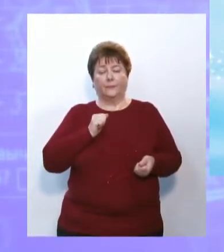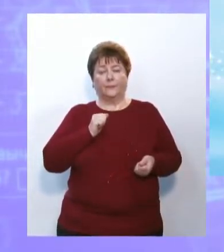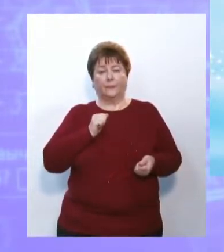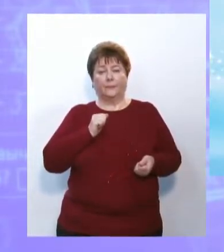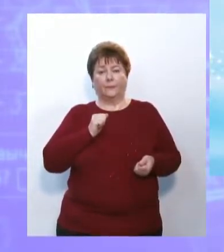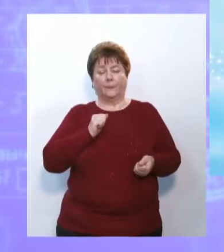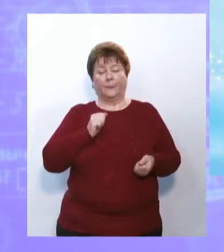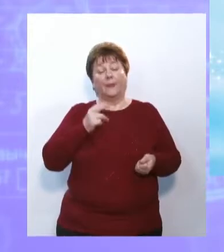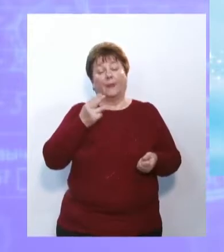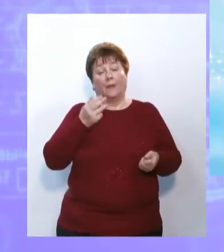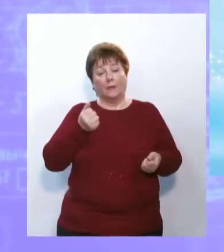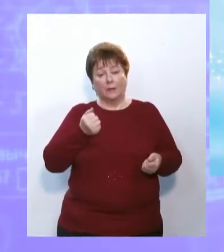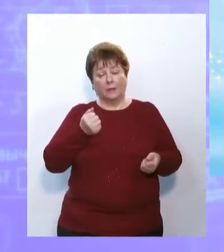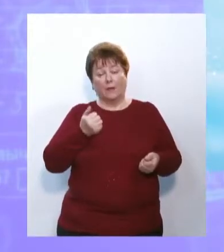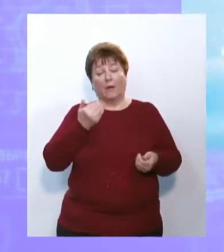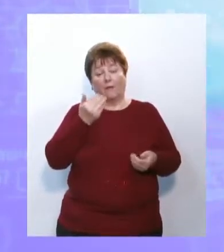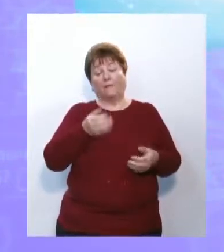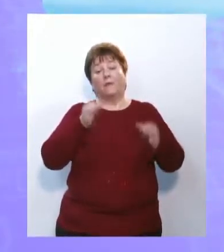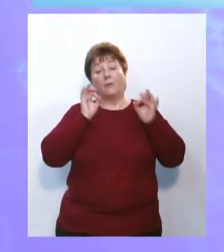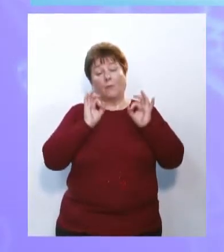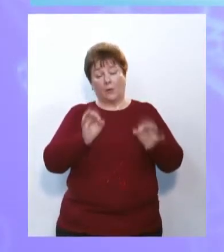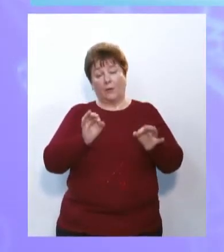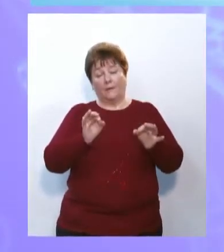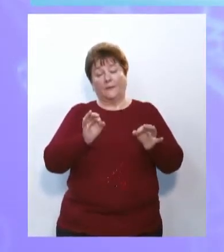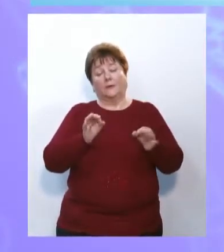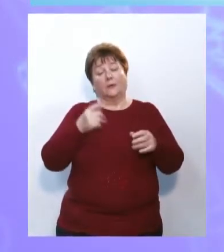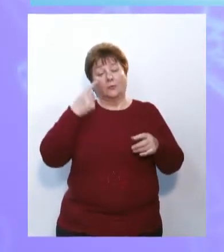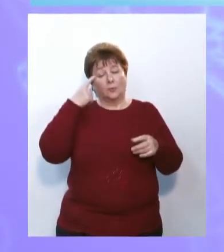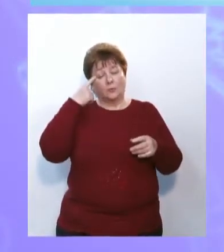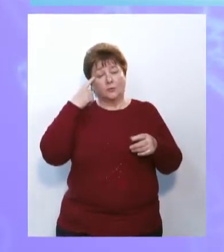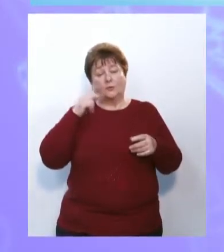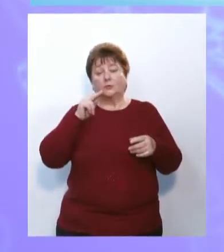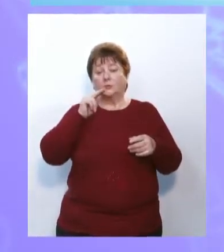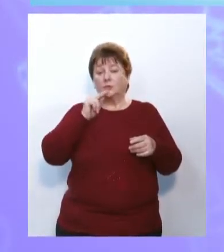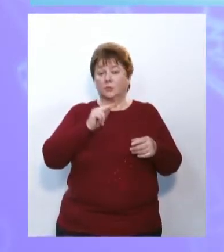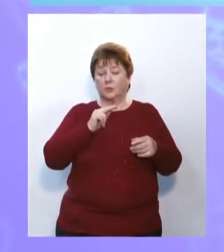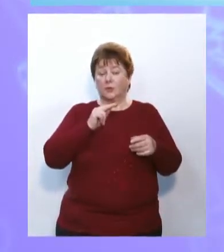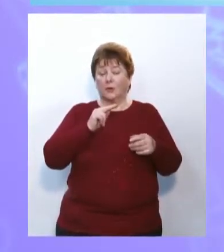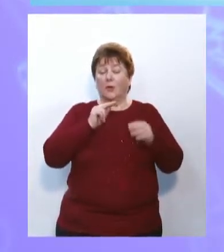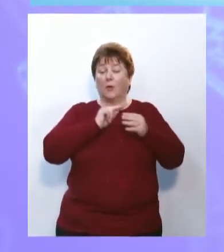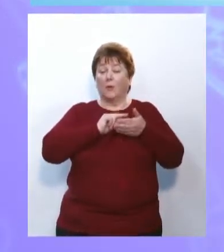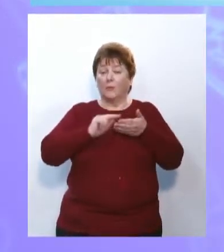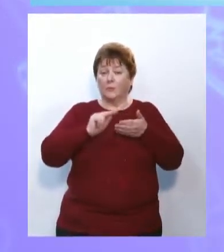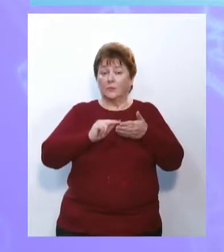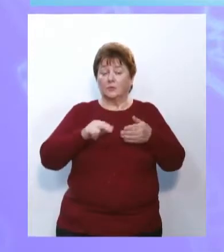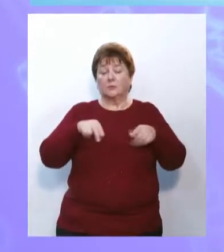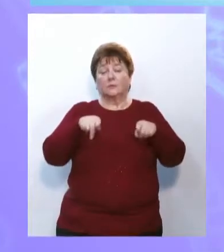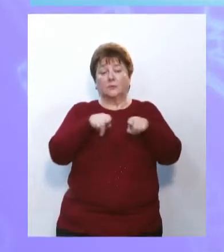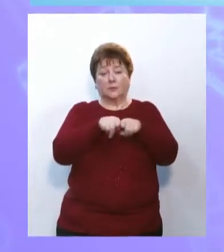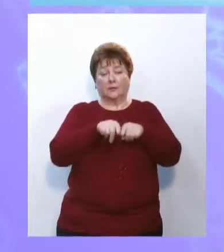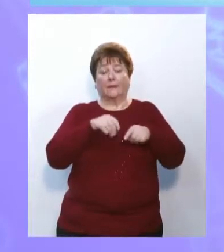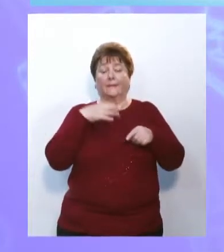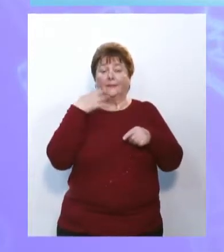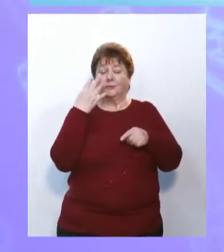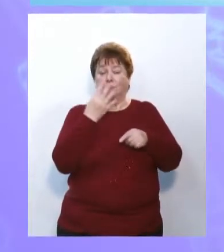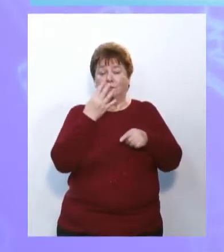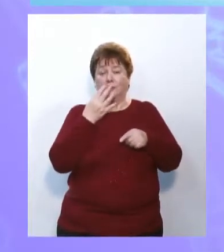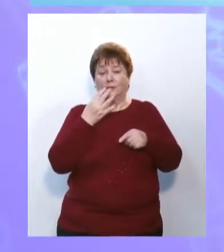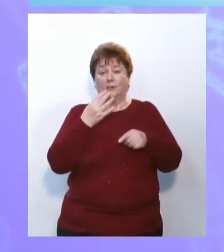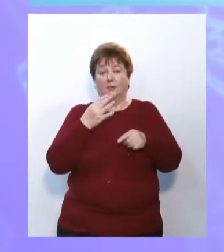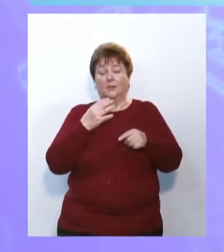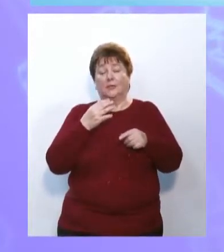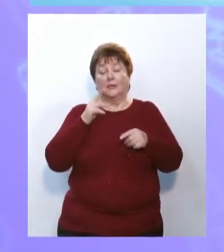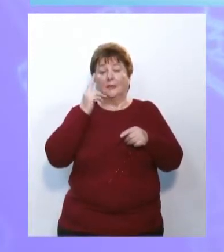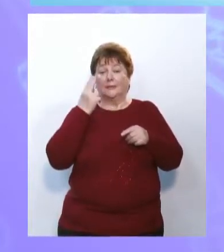Да, вы правильно решили. Че мы пишем, как четыре. Только